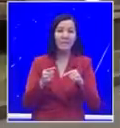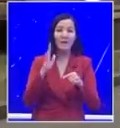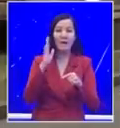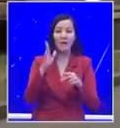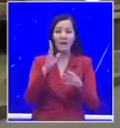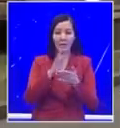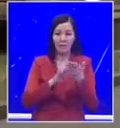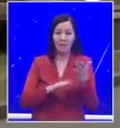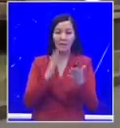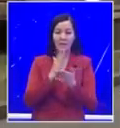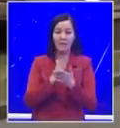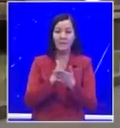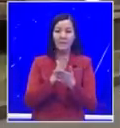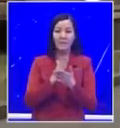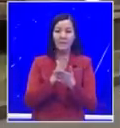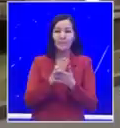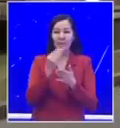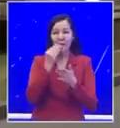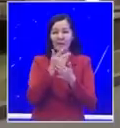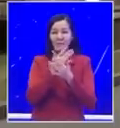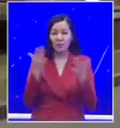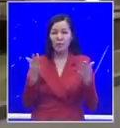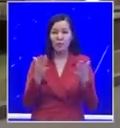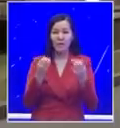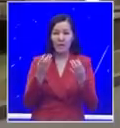береді. Содан кейін мына азық-түлік және